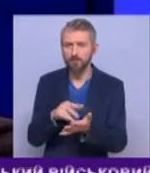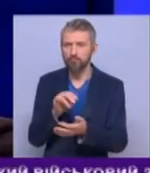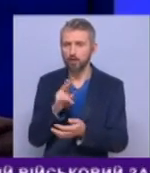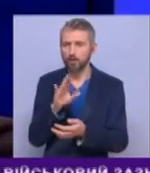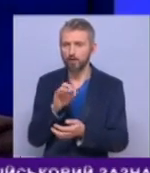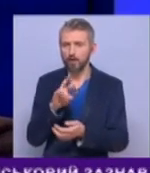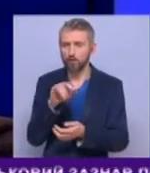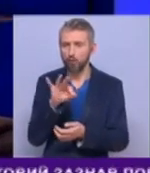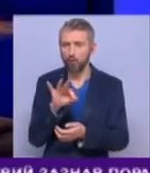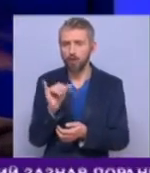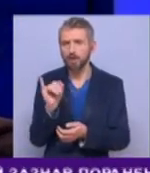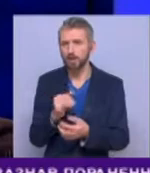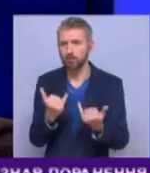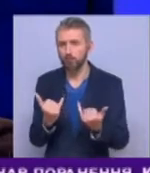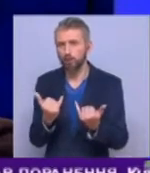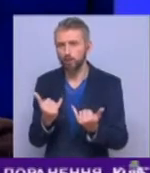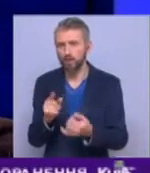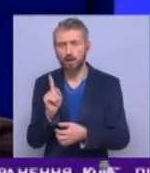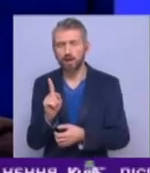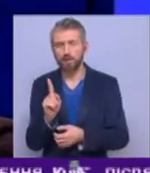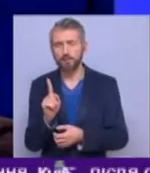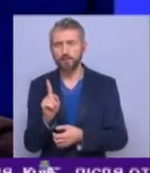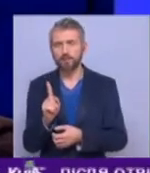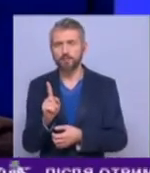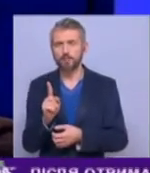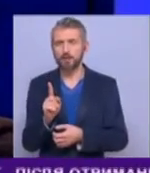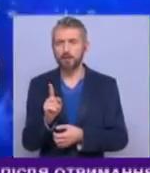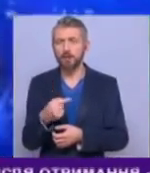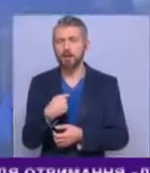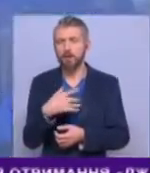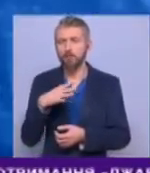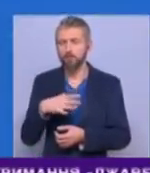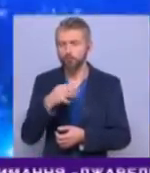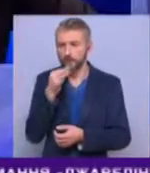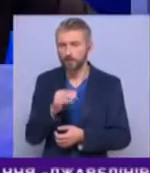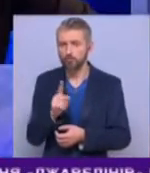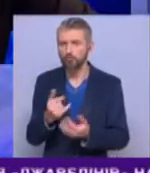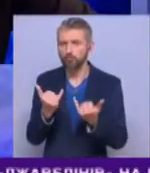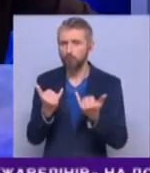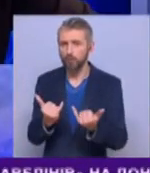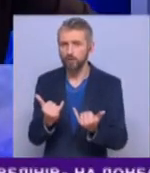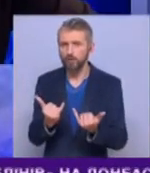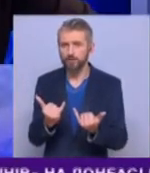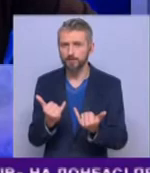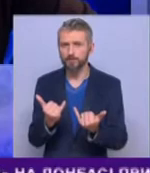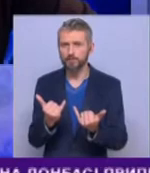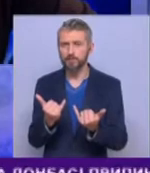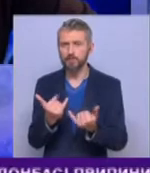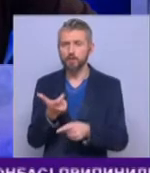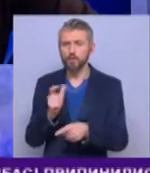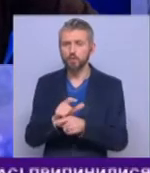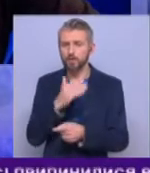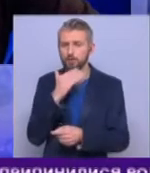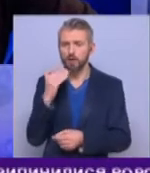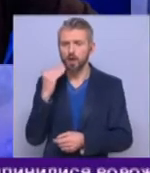і сьогодні. Але... Я мушу сказати, що сьогодні дуже